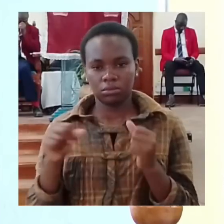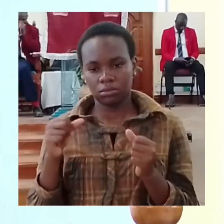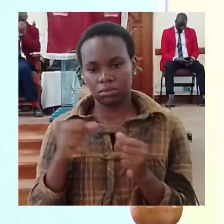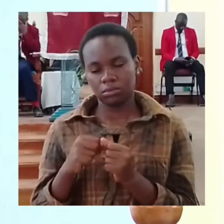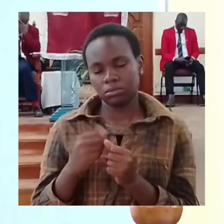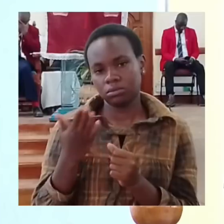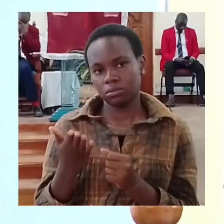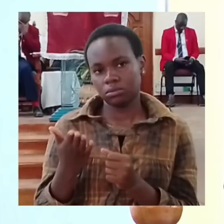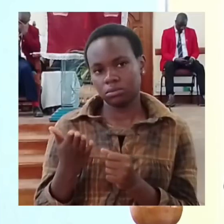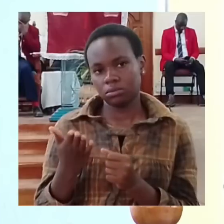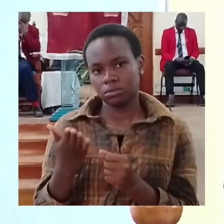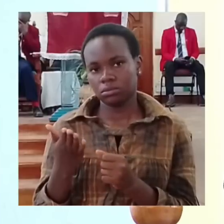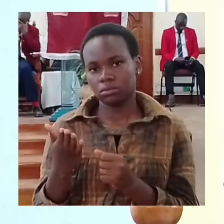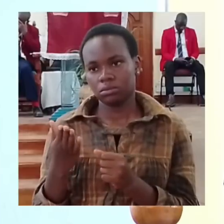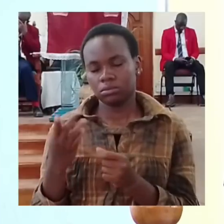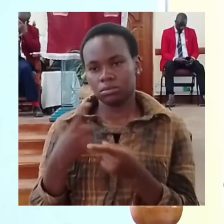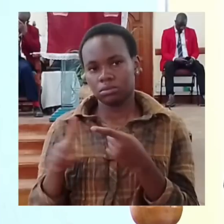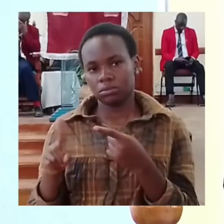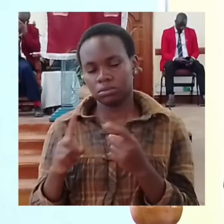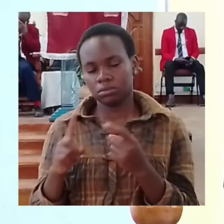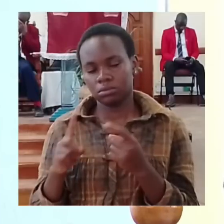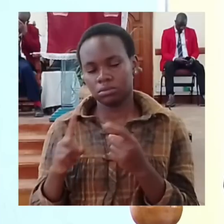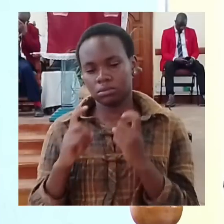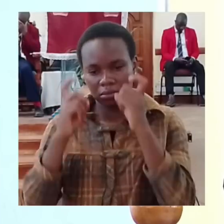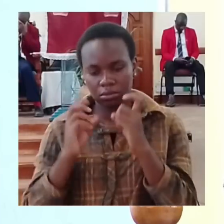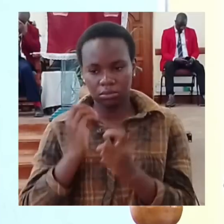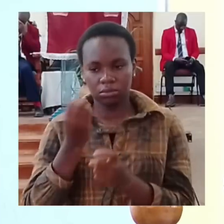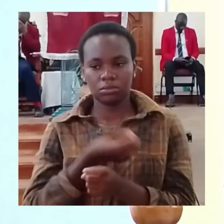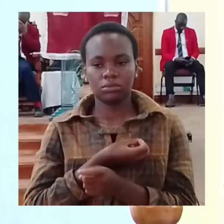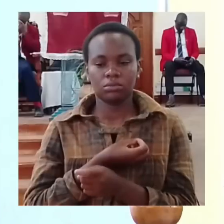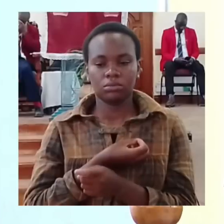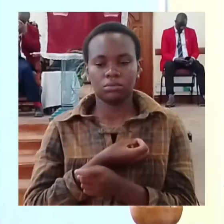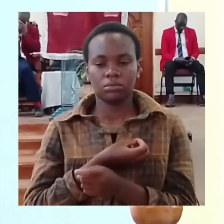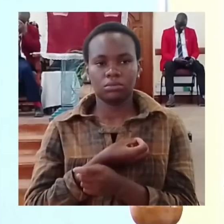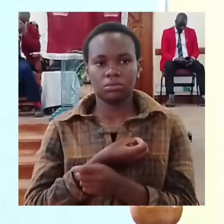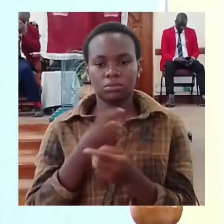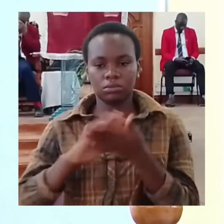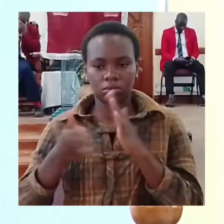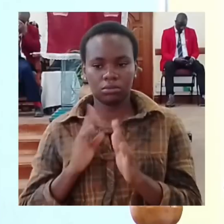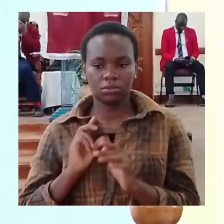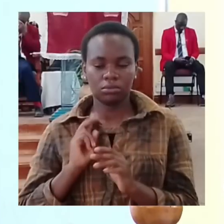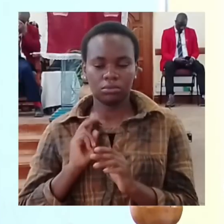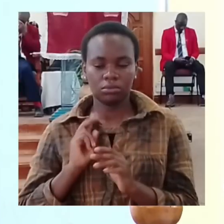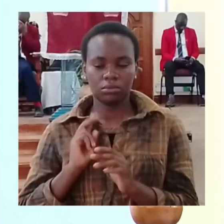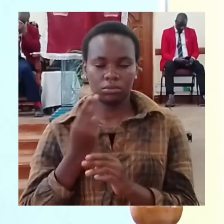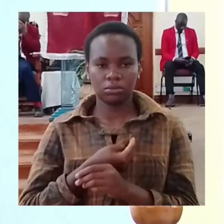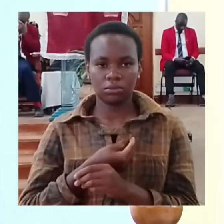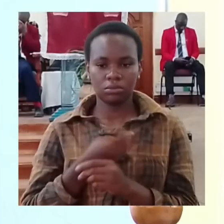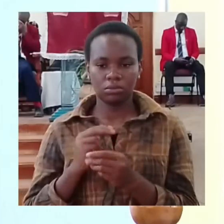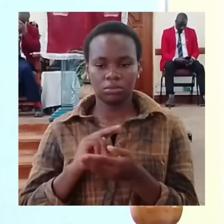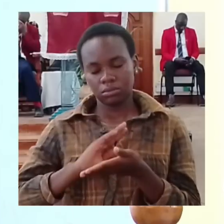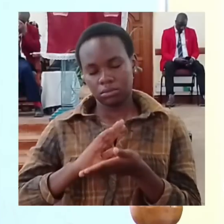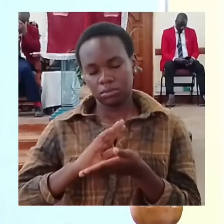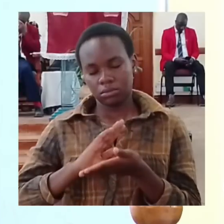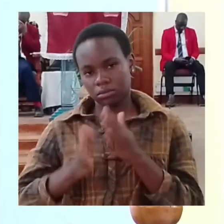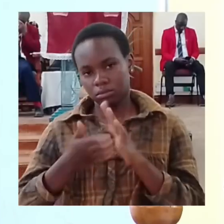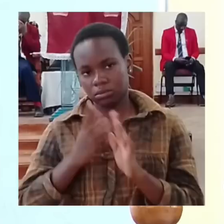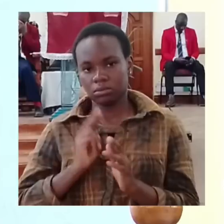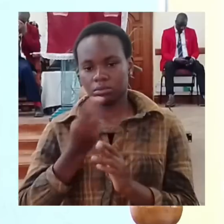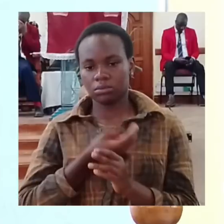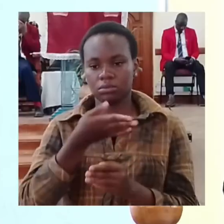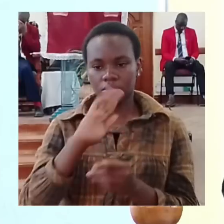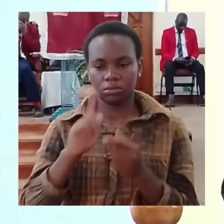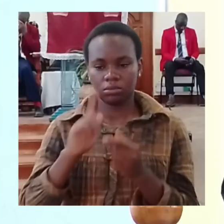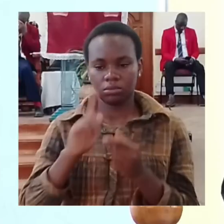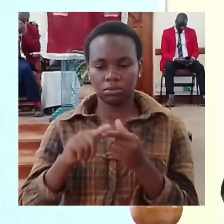ucongi witu Mwathani, one wehia witu. Forgive us. Forgive us, O Lord.